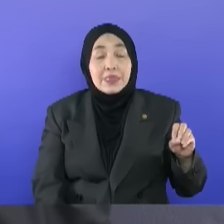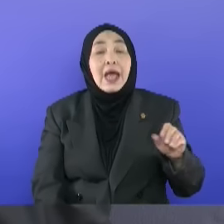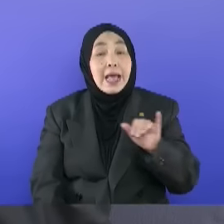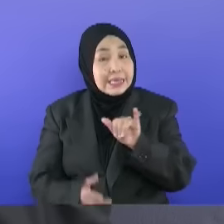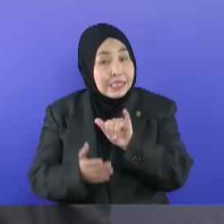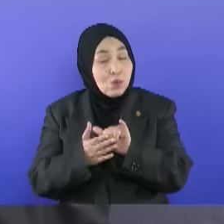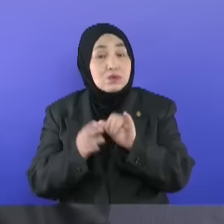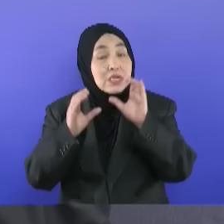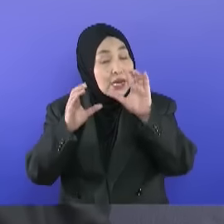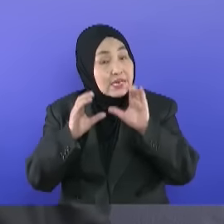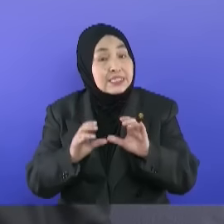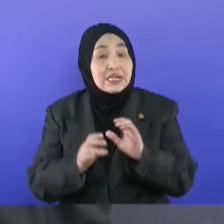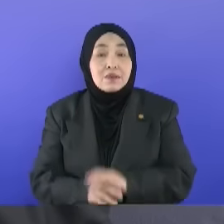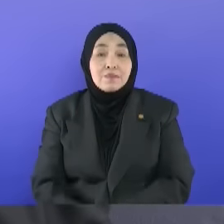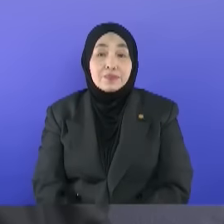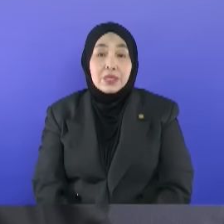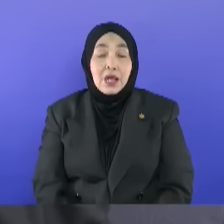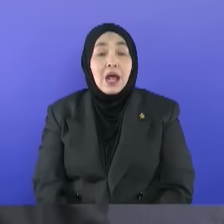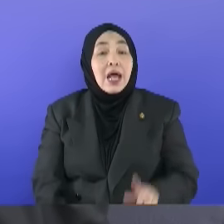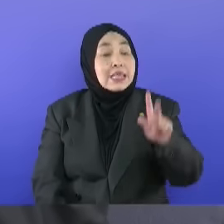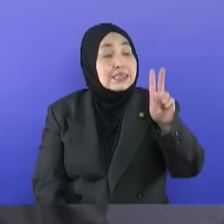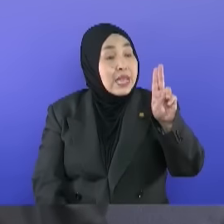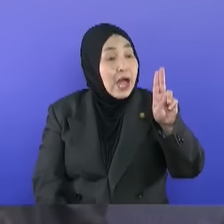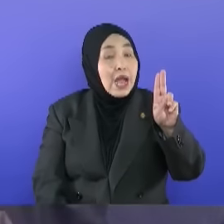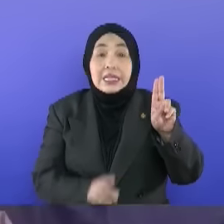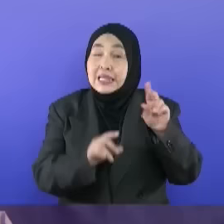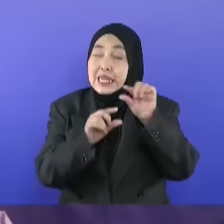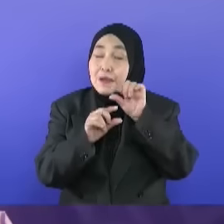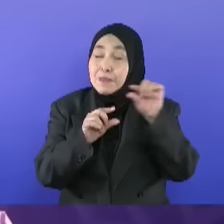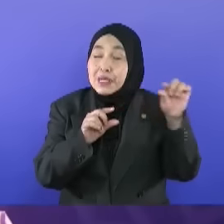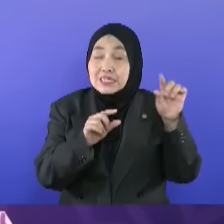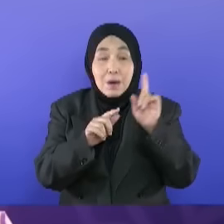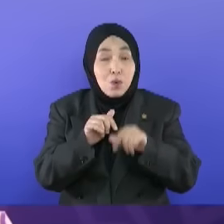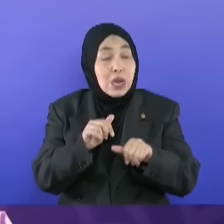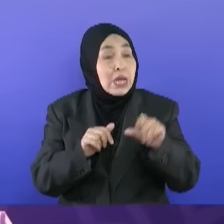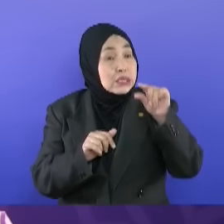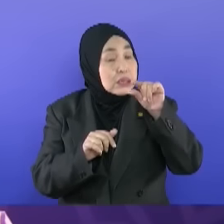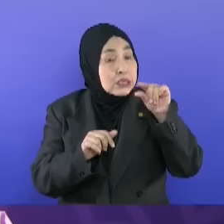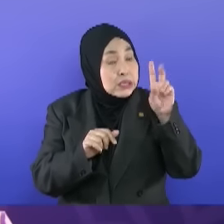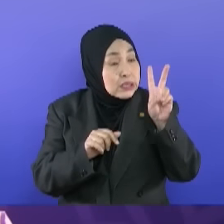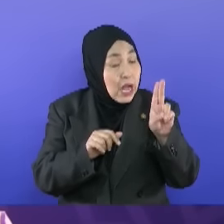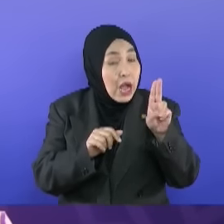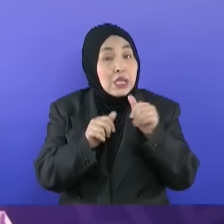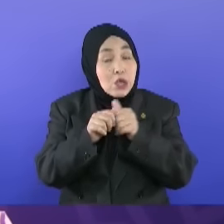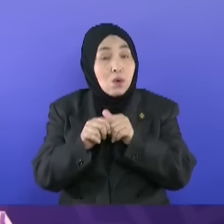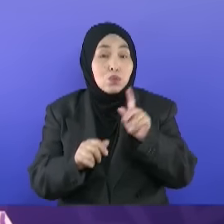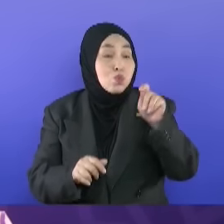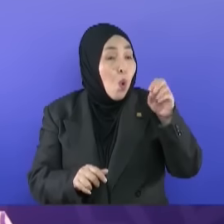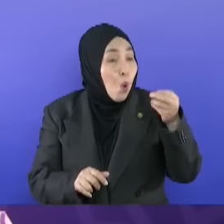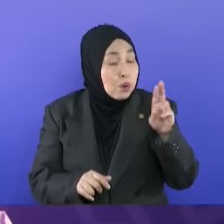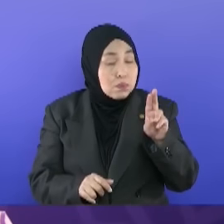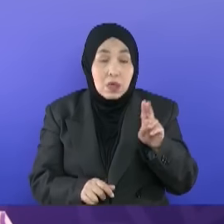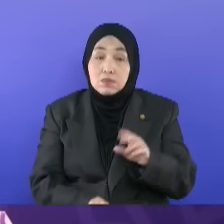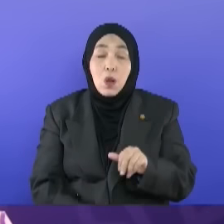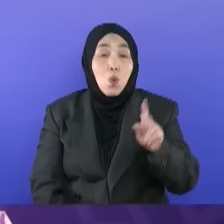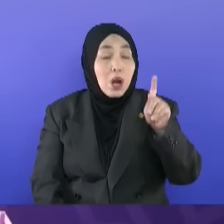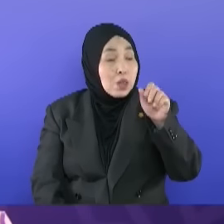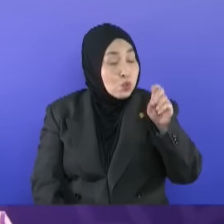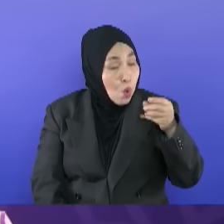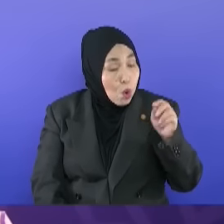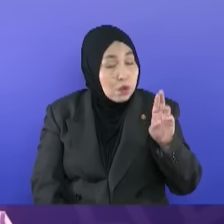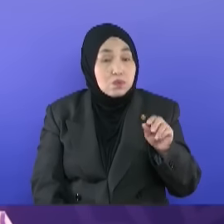gitu a ta itu dinipiskan ra tebal tidak boleh ta ikut ra tebal walan tardha tak boleh kalau kita buat